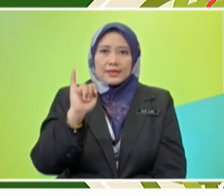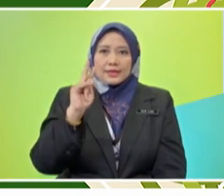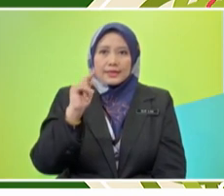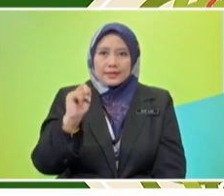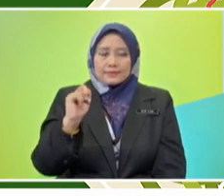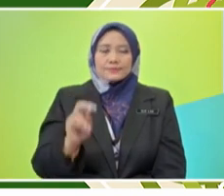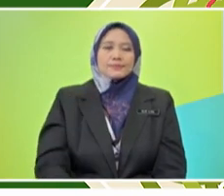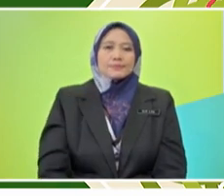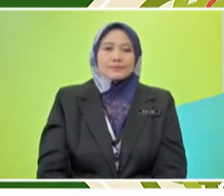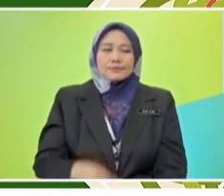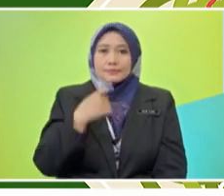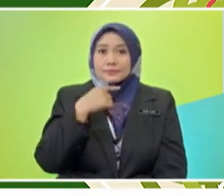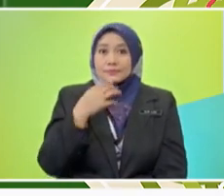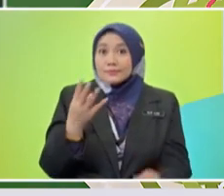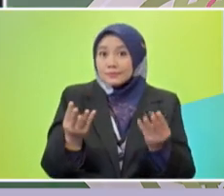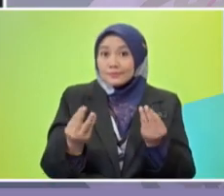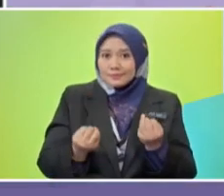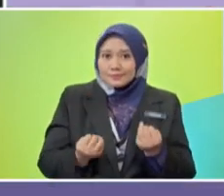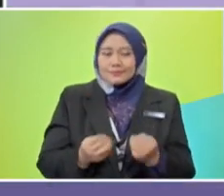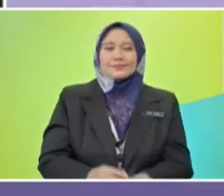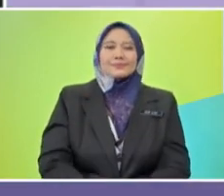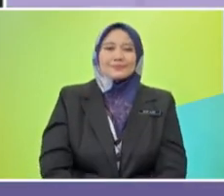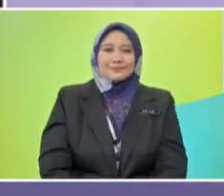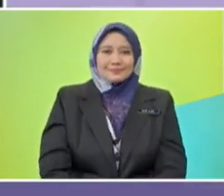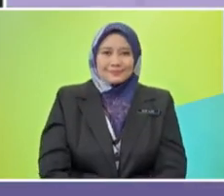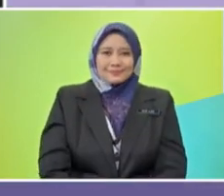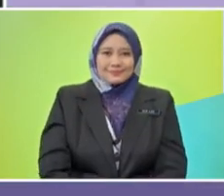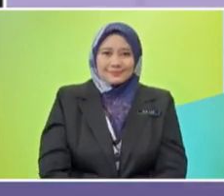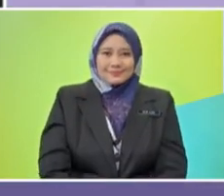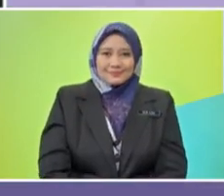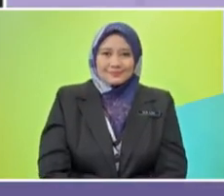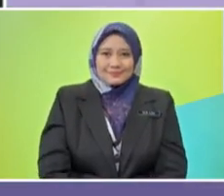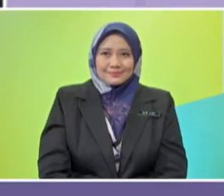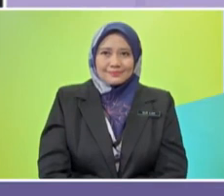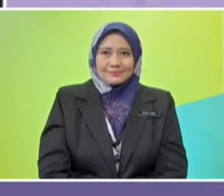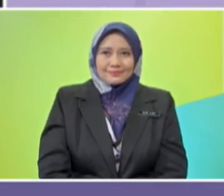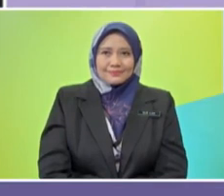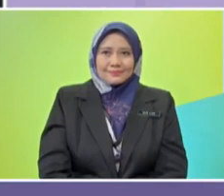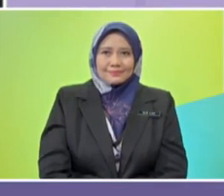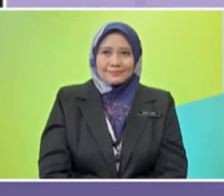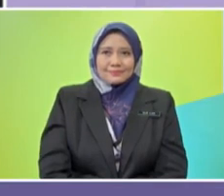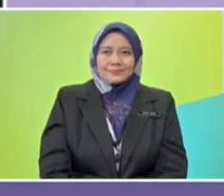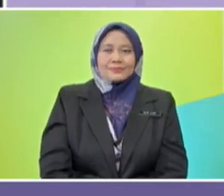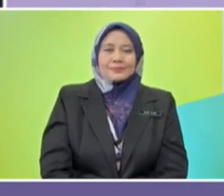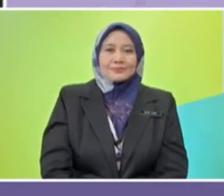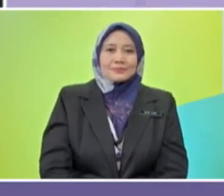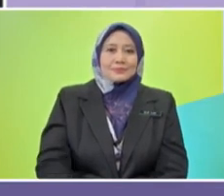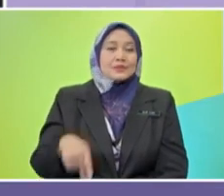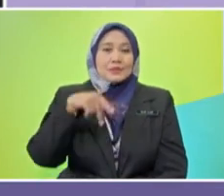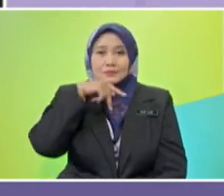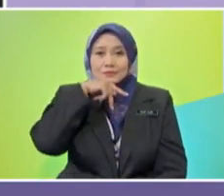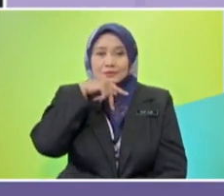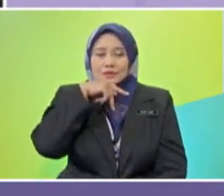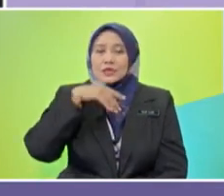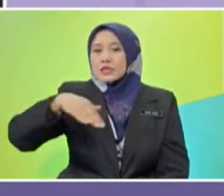tangan. Wah, dah sedia. Oi, Alisha angkat tangan cikgu. Alisha yang mula-mula angkat tangan. Dah sedia dengan pen tu. Tak sabar dah tu. Baiklah Alisha,